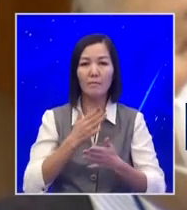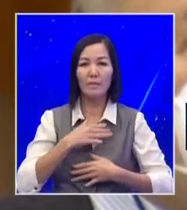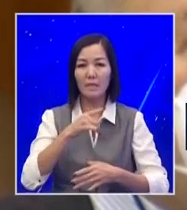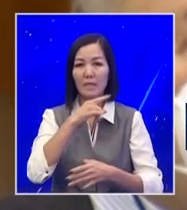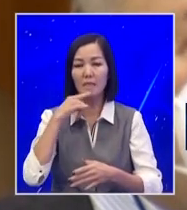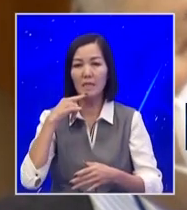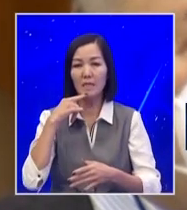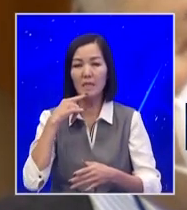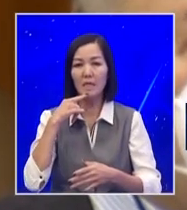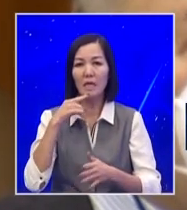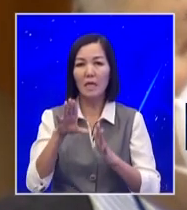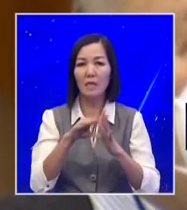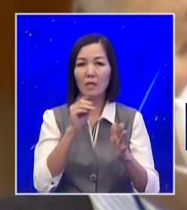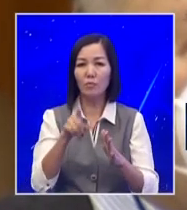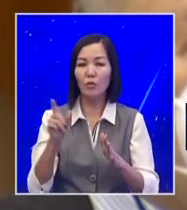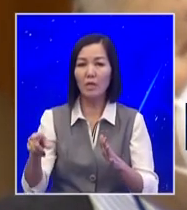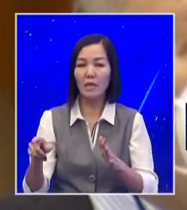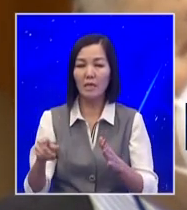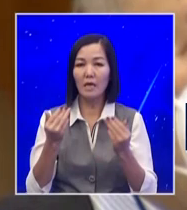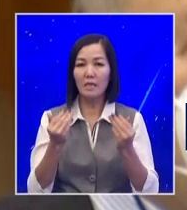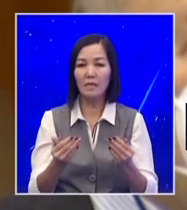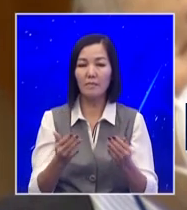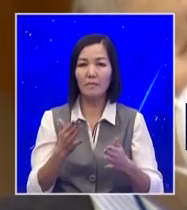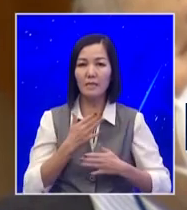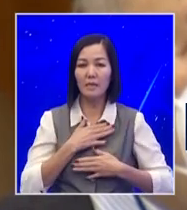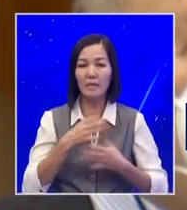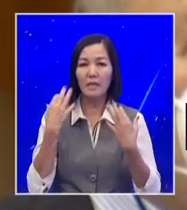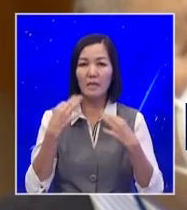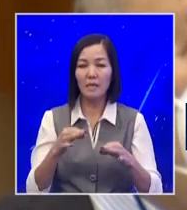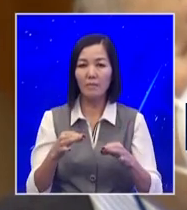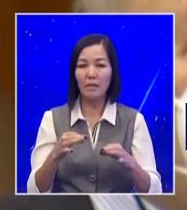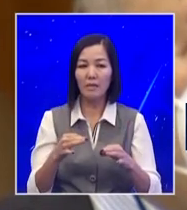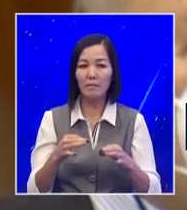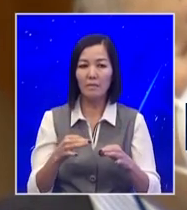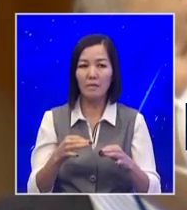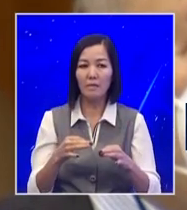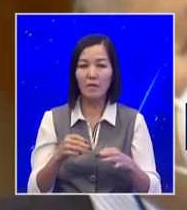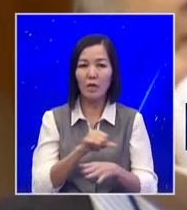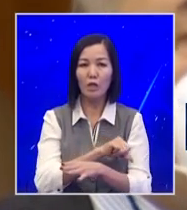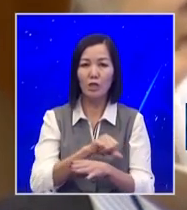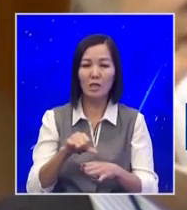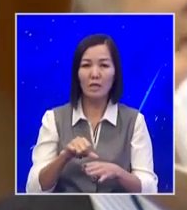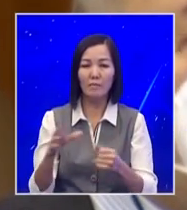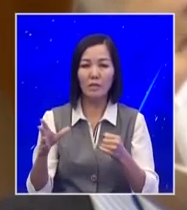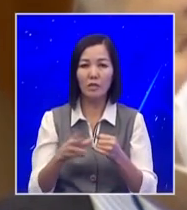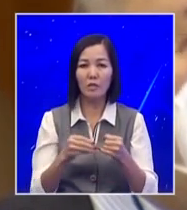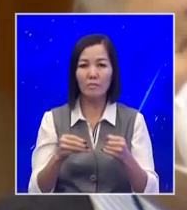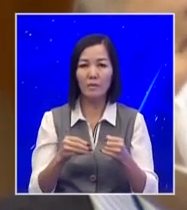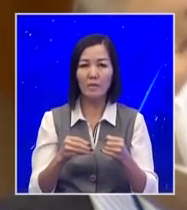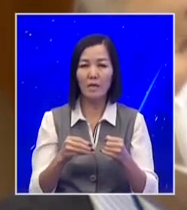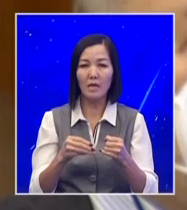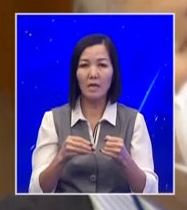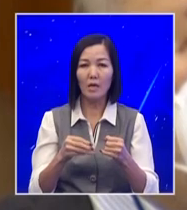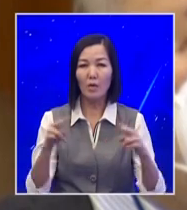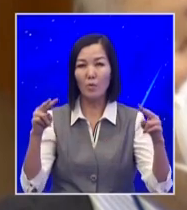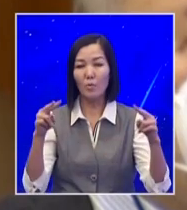ресейдегі әріптестеріміз қазір біздің егемендігімізге, шекарамызға, жерімізге көз салатын